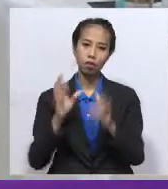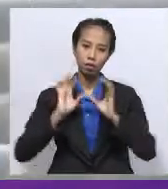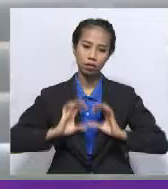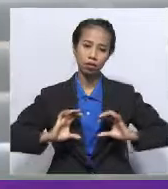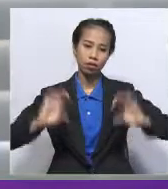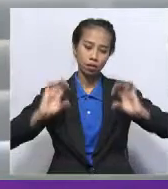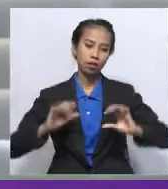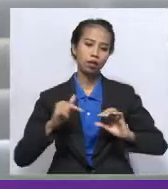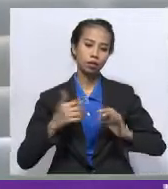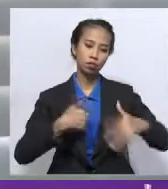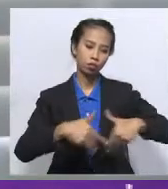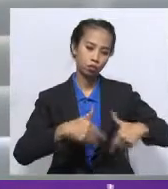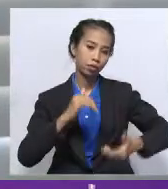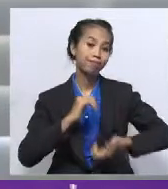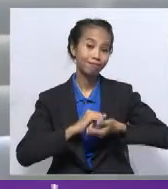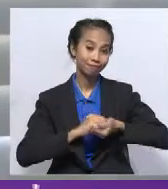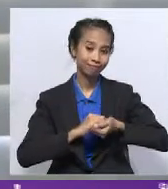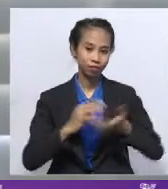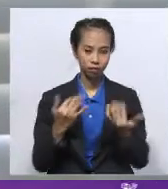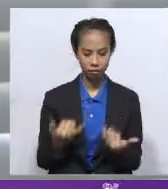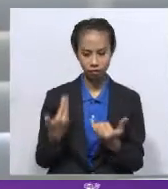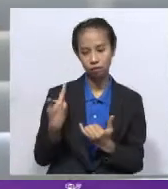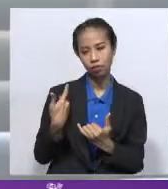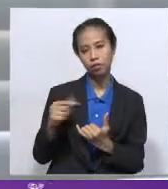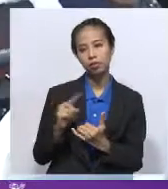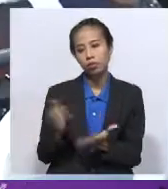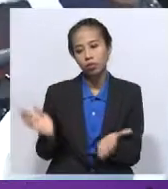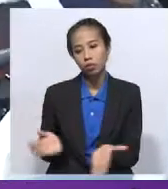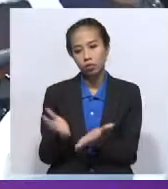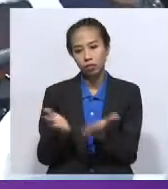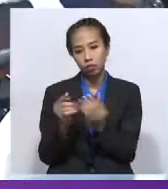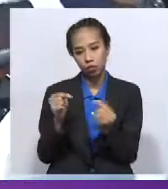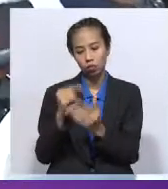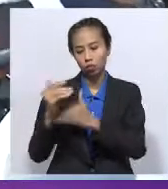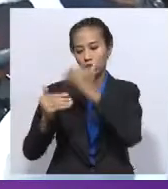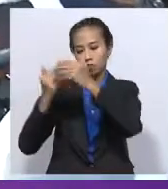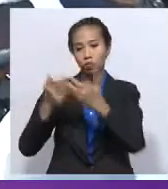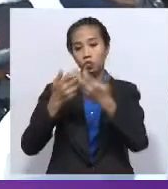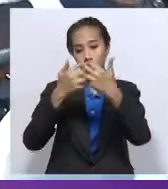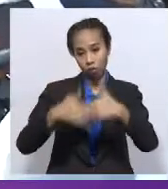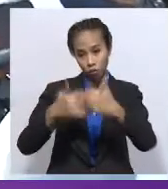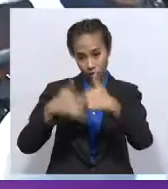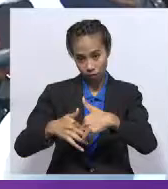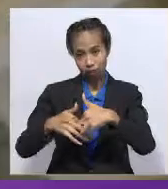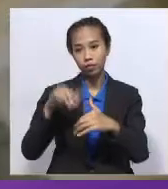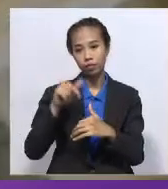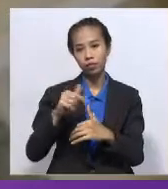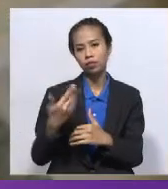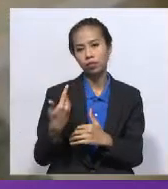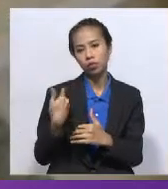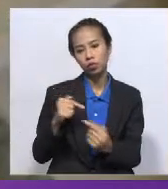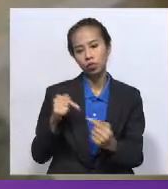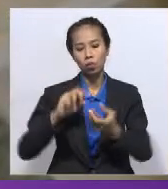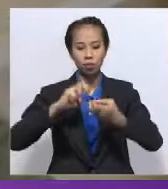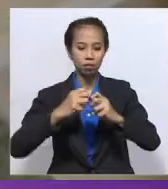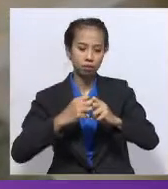เคลื่อนเศรษฐกิจในภาคกลางตอนล่างพร้อมทั้งหารือแนวทางการส่งเสริมและพัฒนาอุตสาหกรรมในพื้นที่และร่วมหาทางออกของ